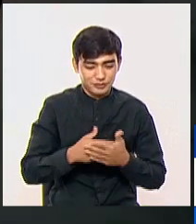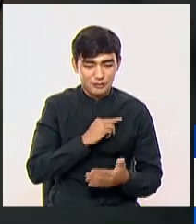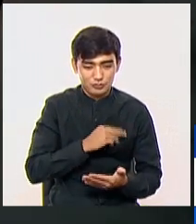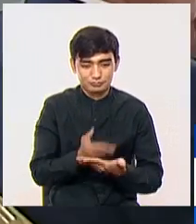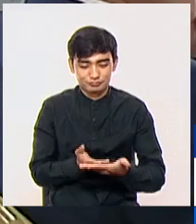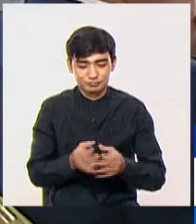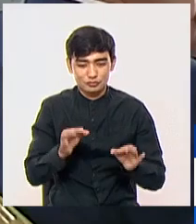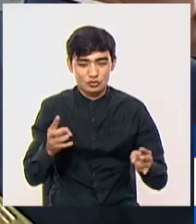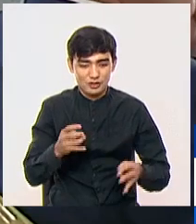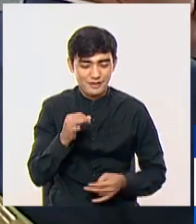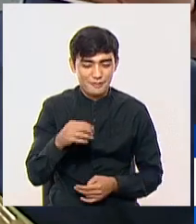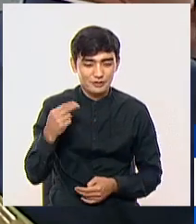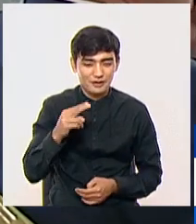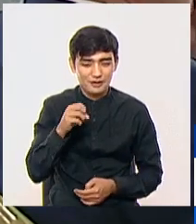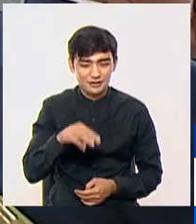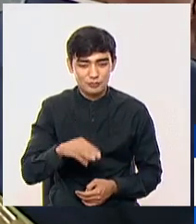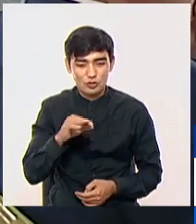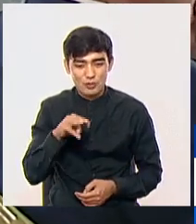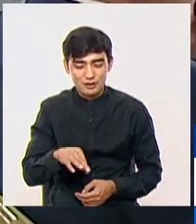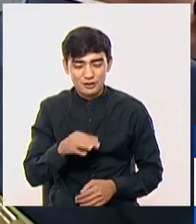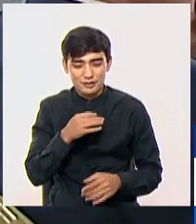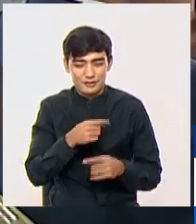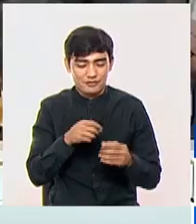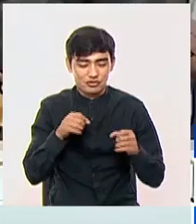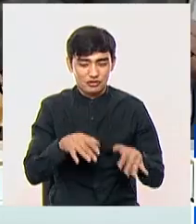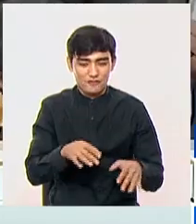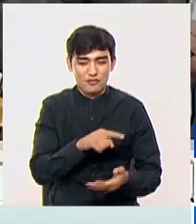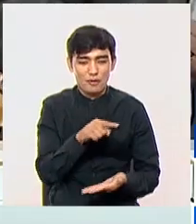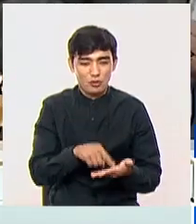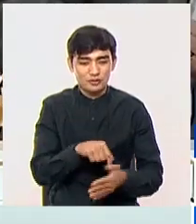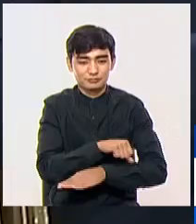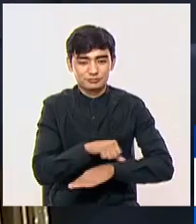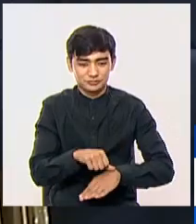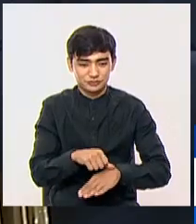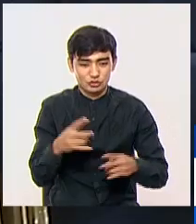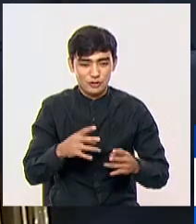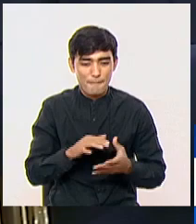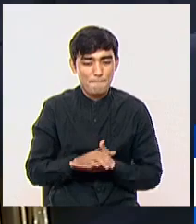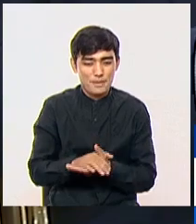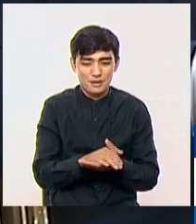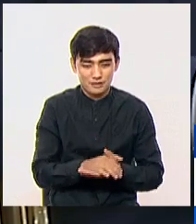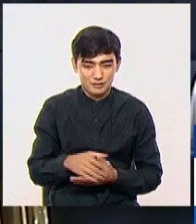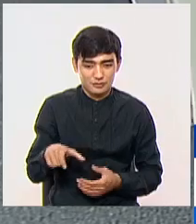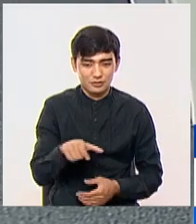работу. Кроме того, Касым-Жомарт Токаев призвал решать вопросы границ исключительно мирным путем.